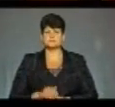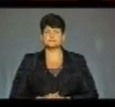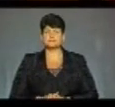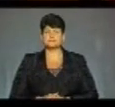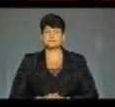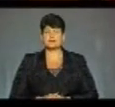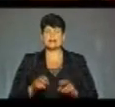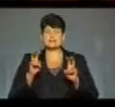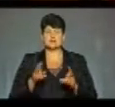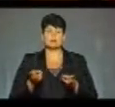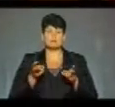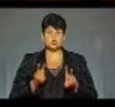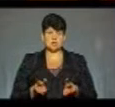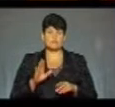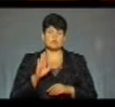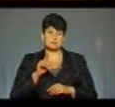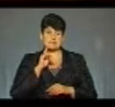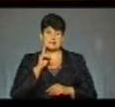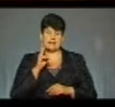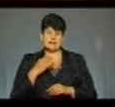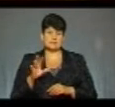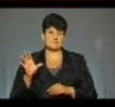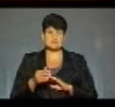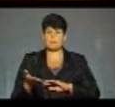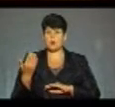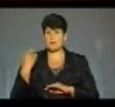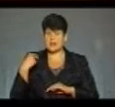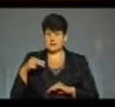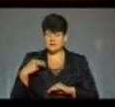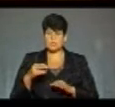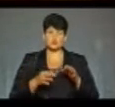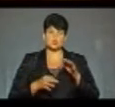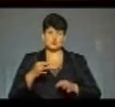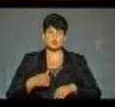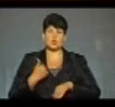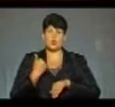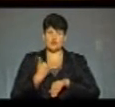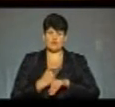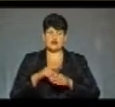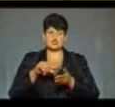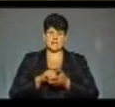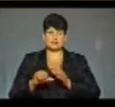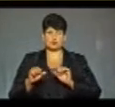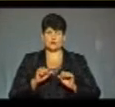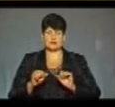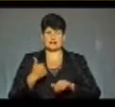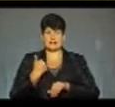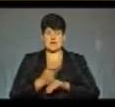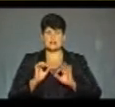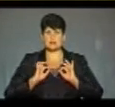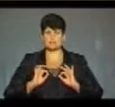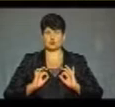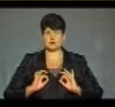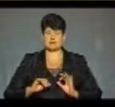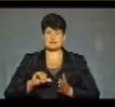На засідання прийшли, зокрема, Володимир Зеленський, усі попередні президенти, судді, голова та члени уряду, генеральний прокурор та